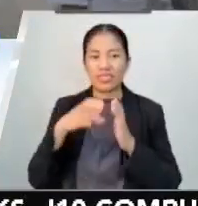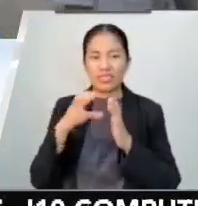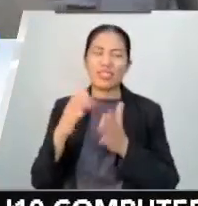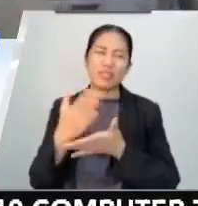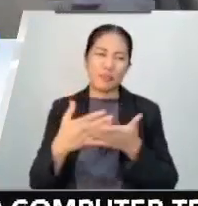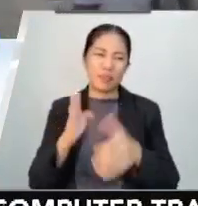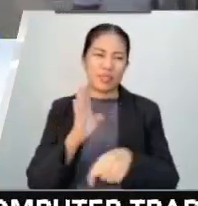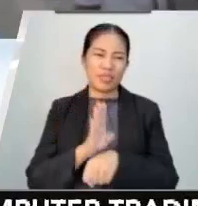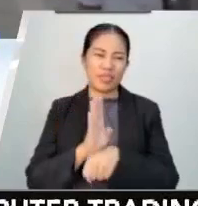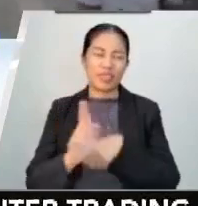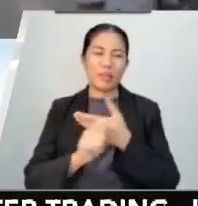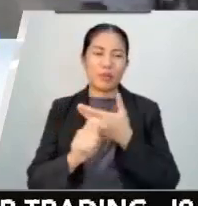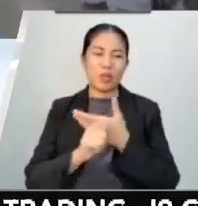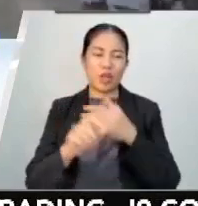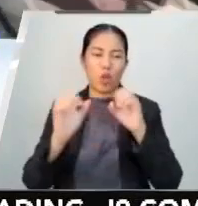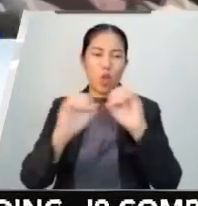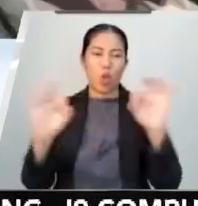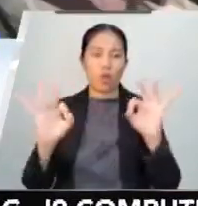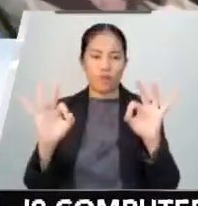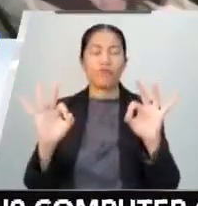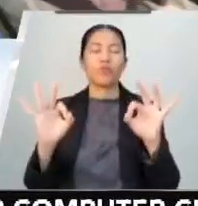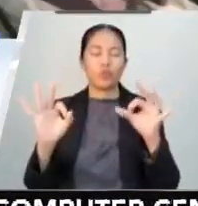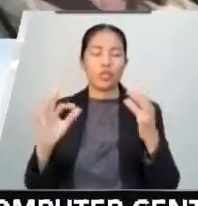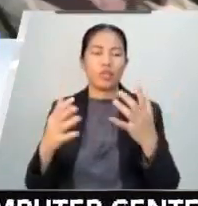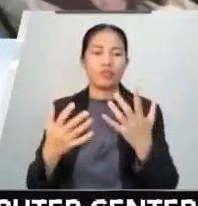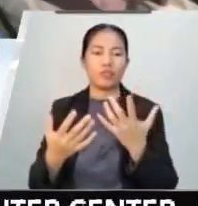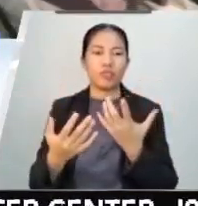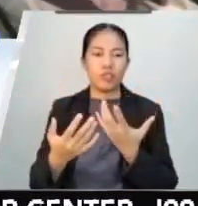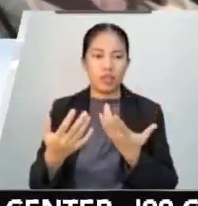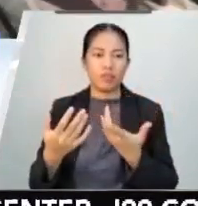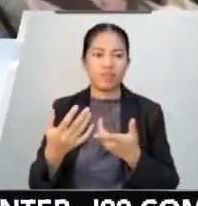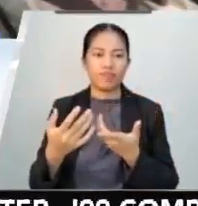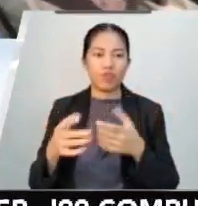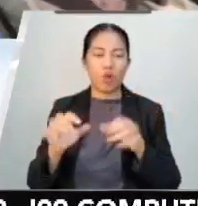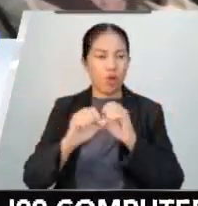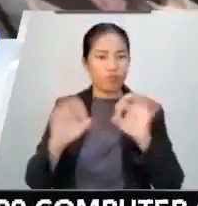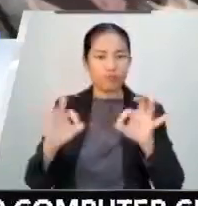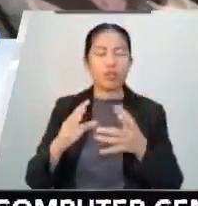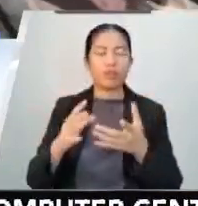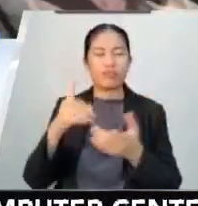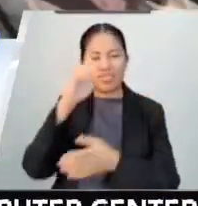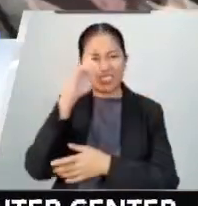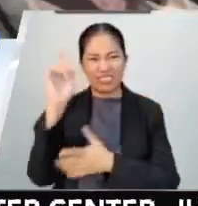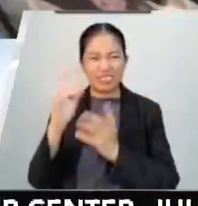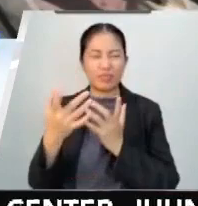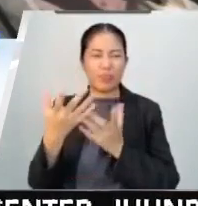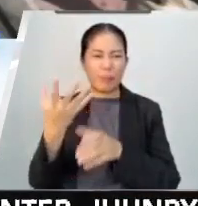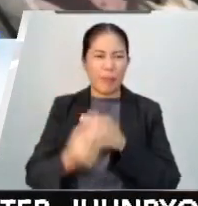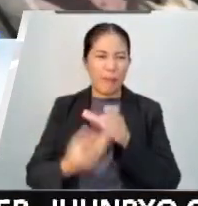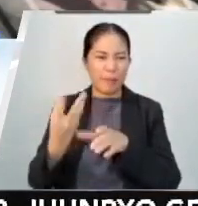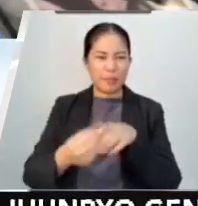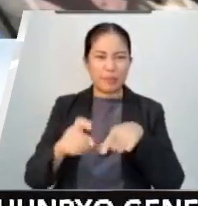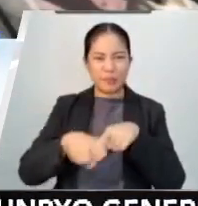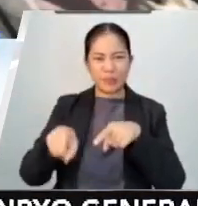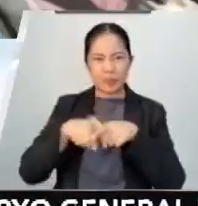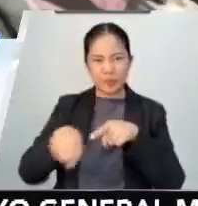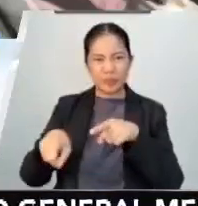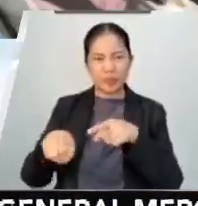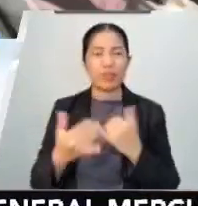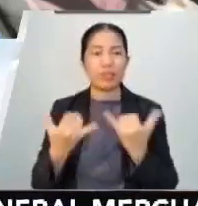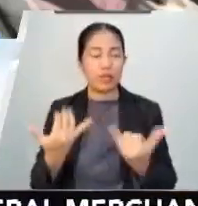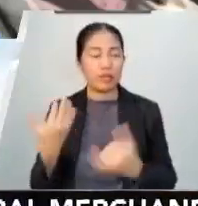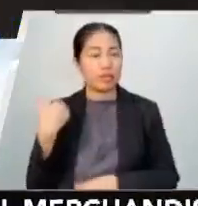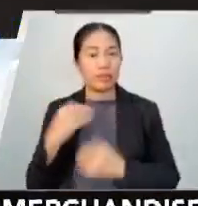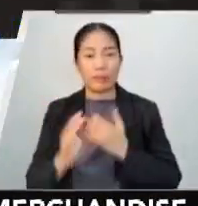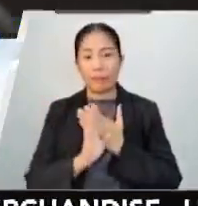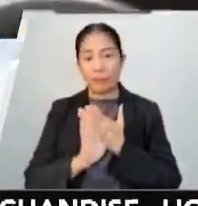ang appliances dahil na rin sa naranasang patay-sinding kuryente. Habang hindi pa mabalik sa normal ang operasyon ng mga apektadong planta,